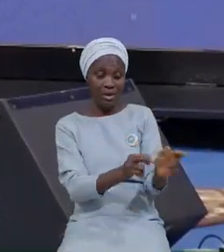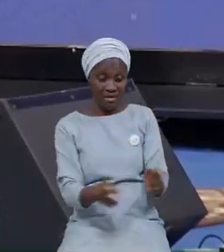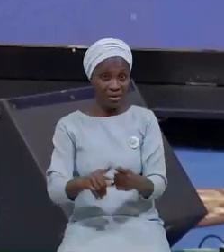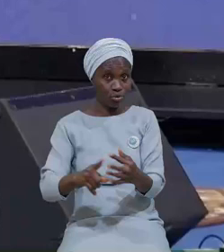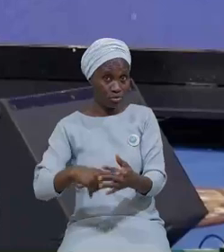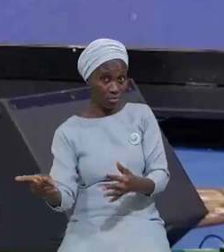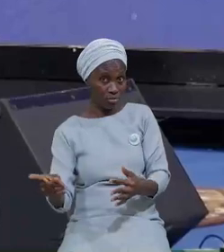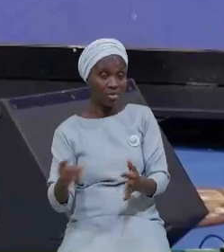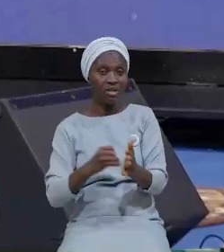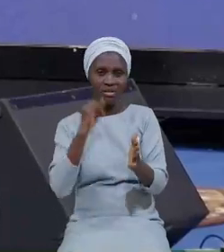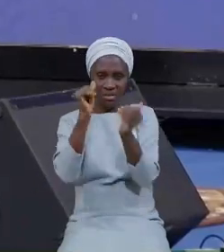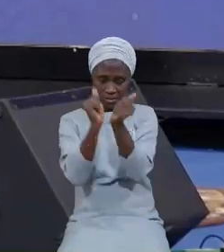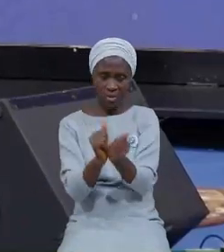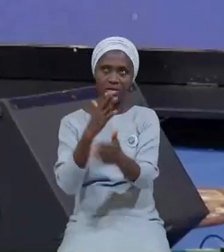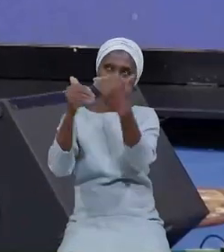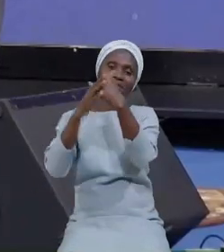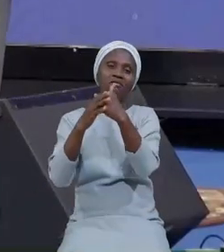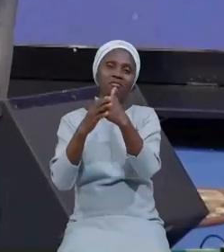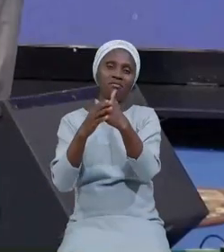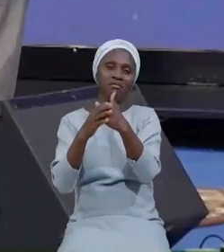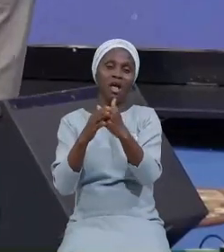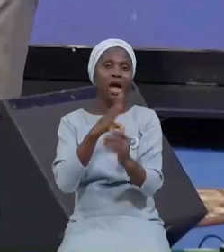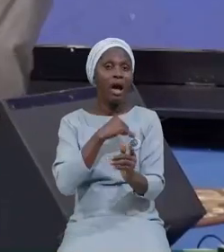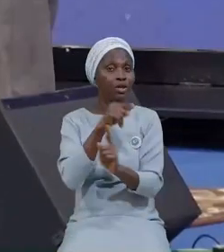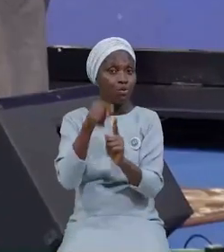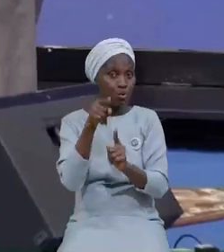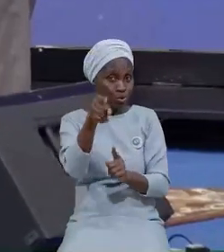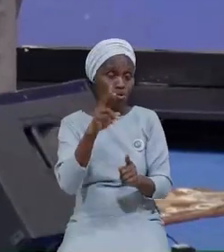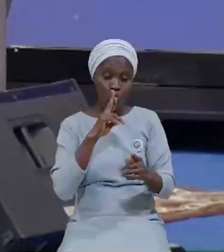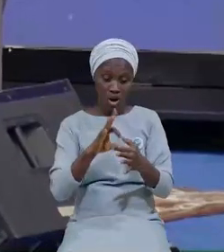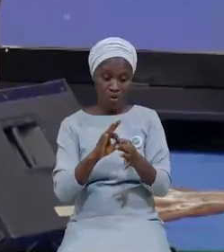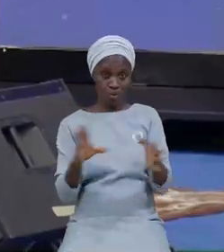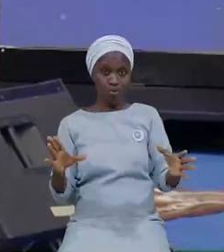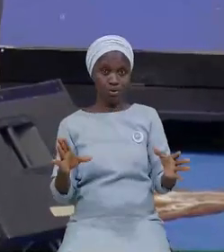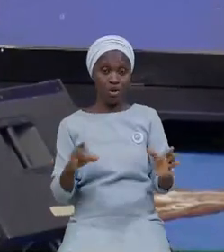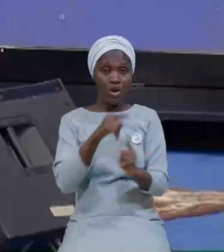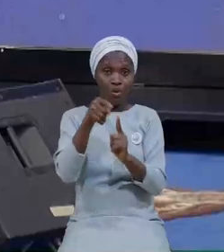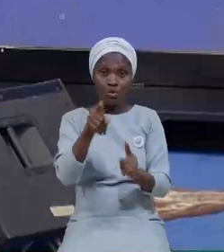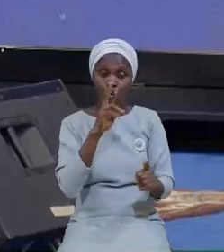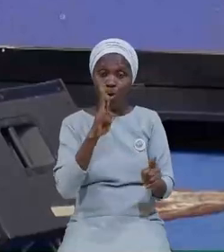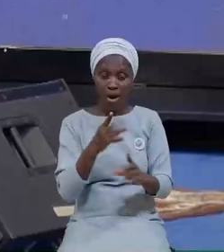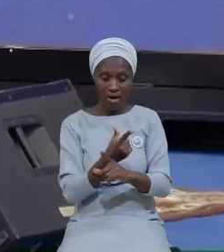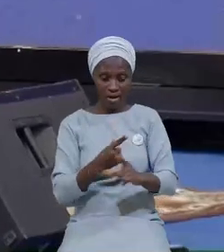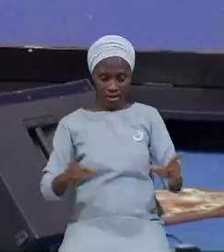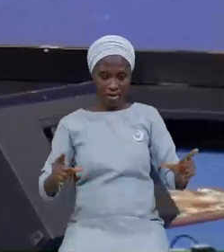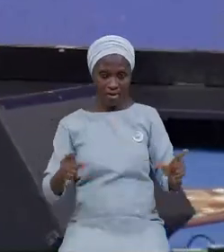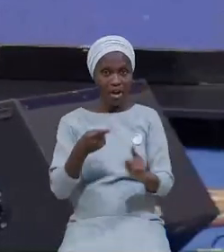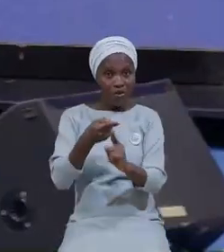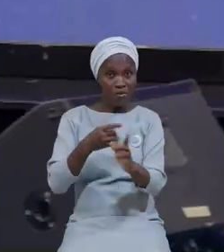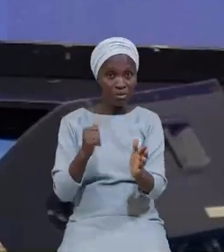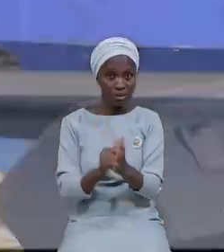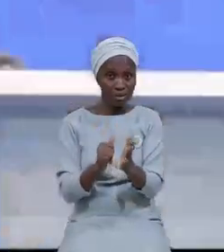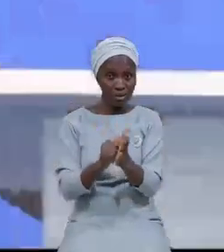prête à partir elle est liée au ciel et quand vous êtes délié libéré quand vous êtes